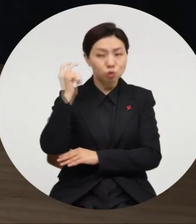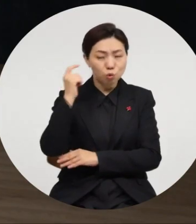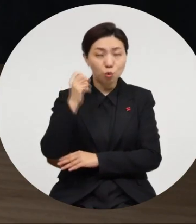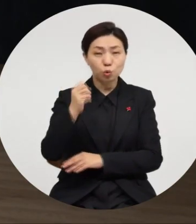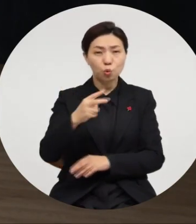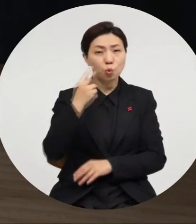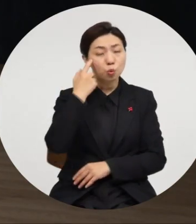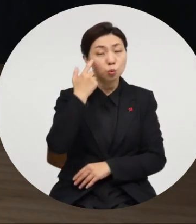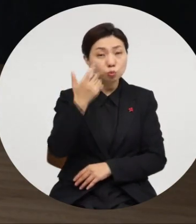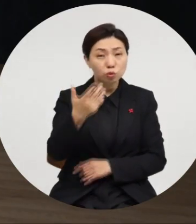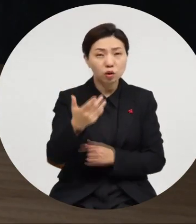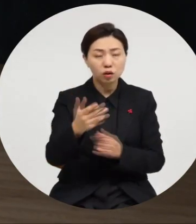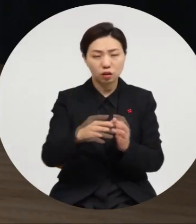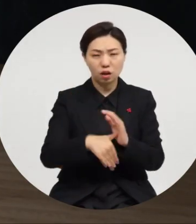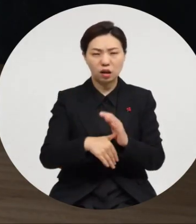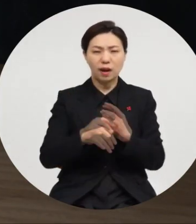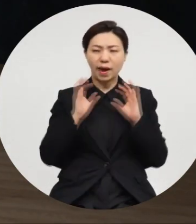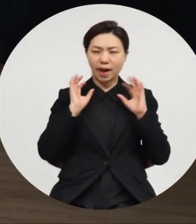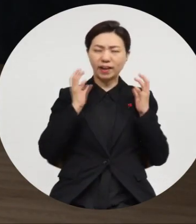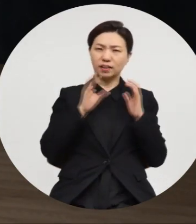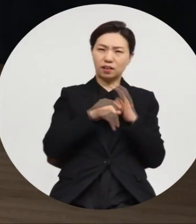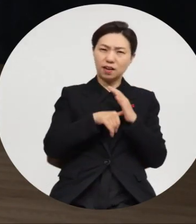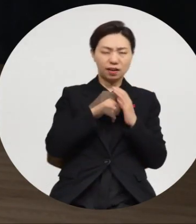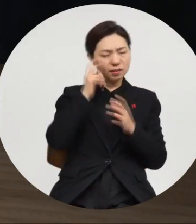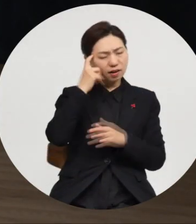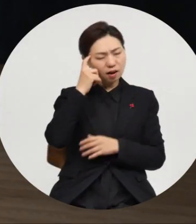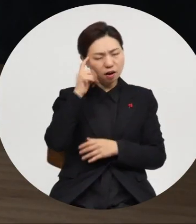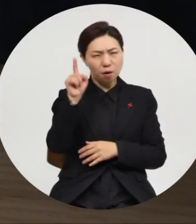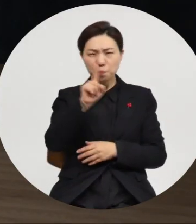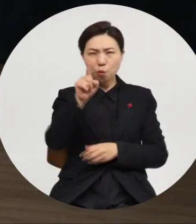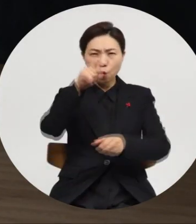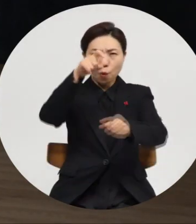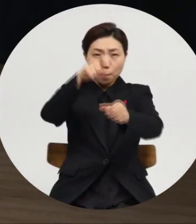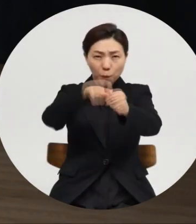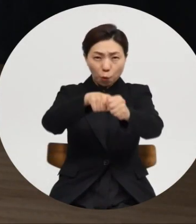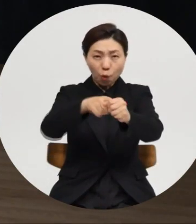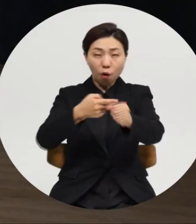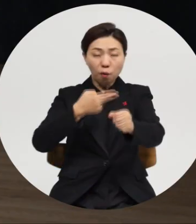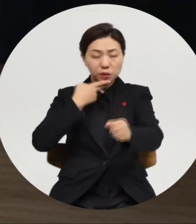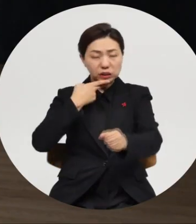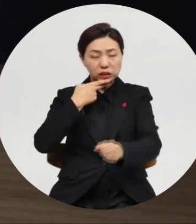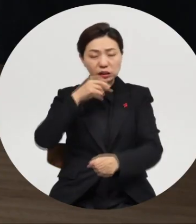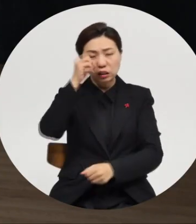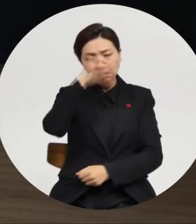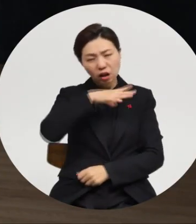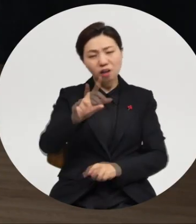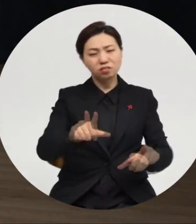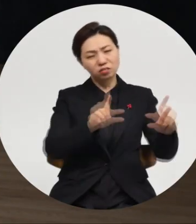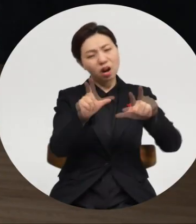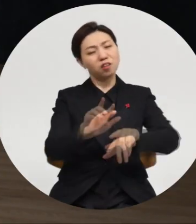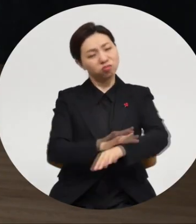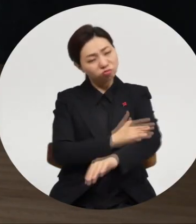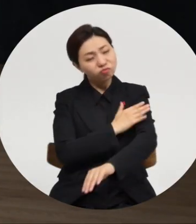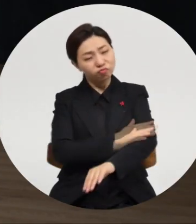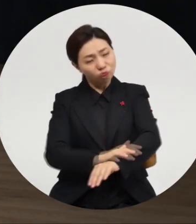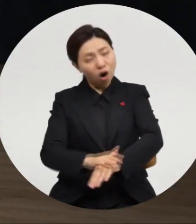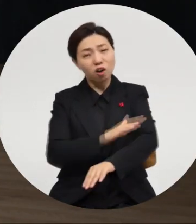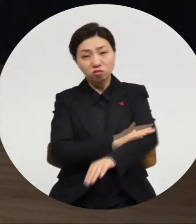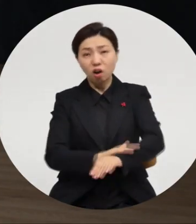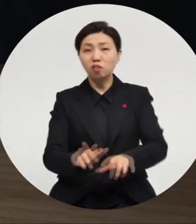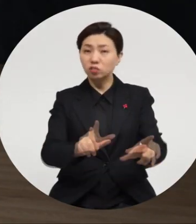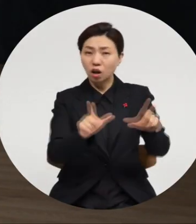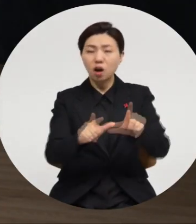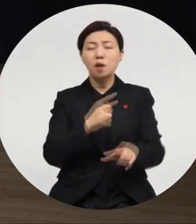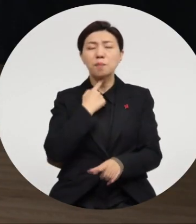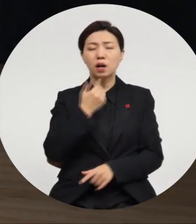그 질문을 드리면서 어린 날 생각을 해보면 어떤 목적 없이 그냥